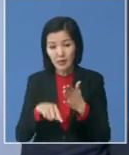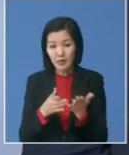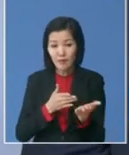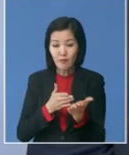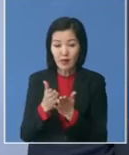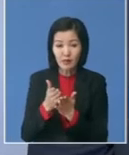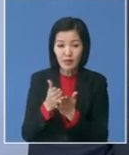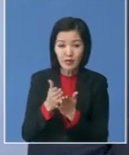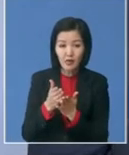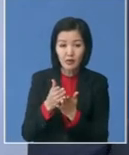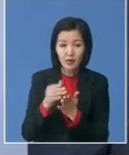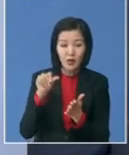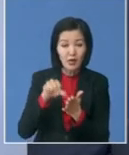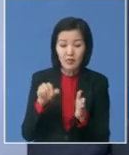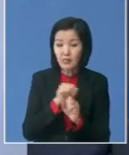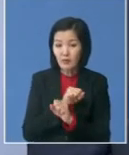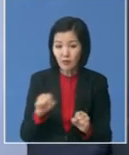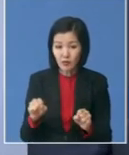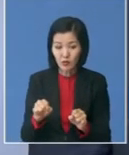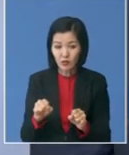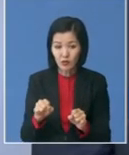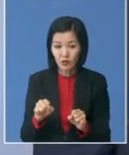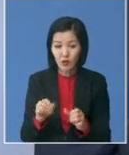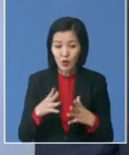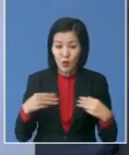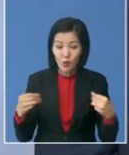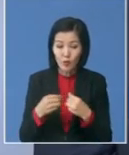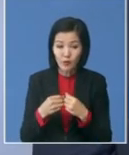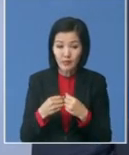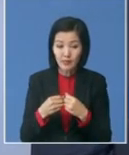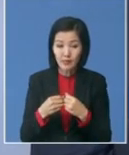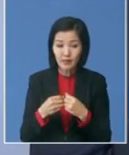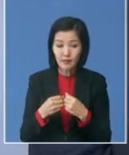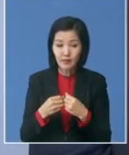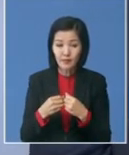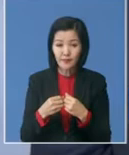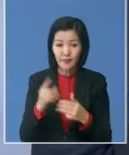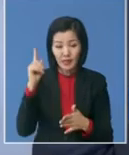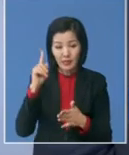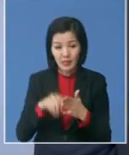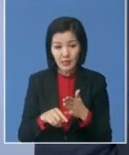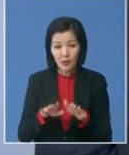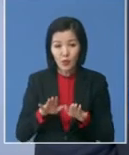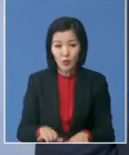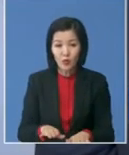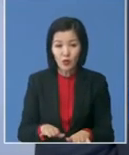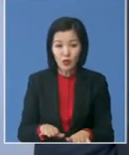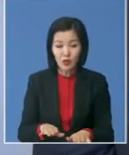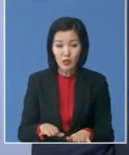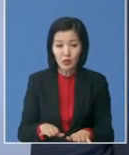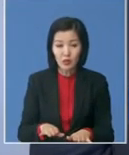балаларымызды бүлдіршіндеріміз жібермес үшін отбасында жаңағы діннің орнын